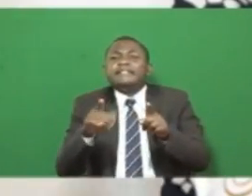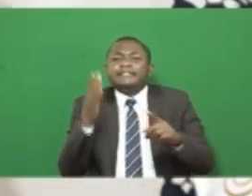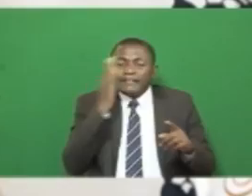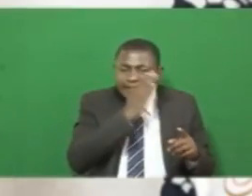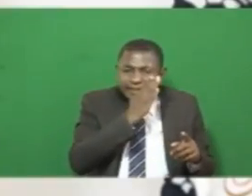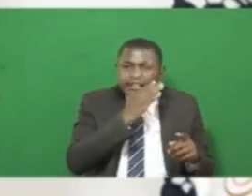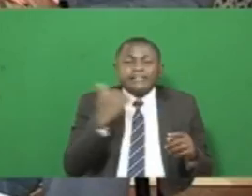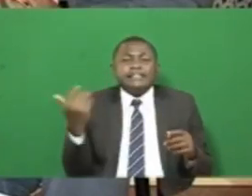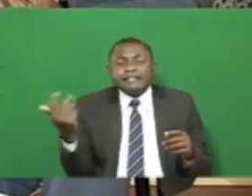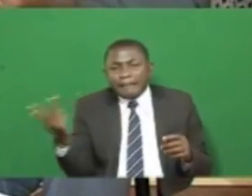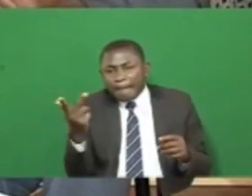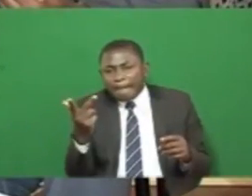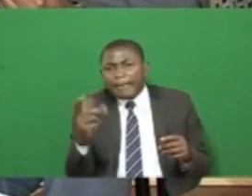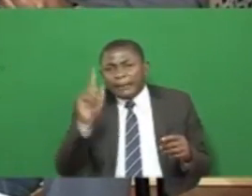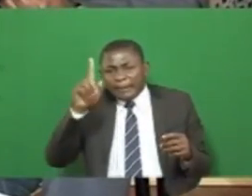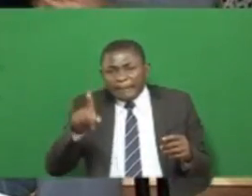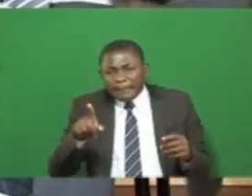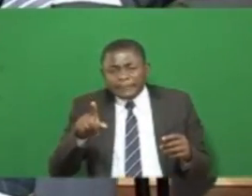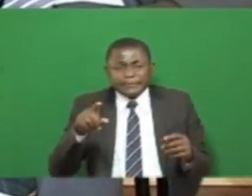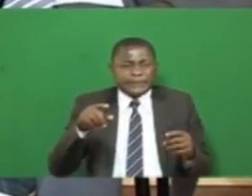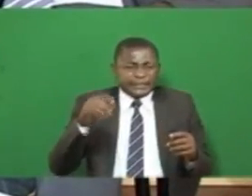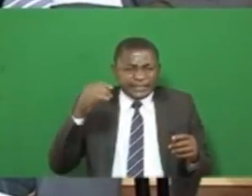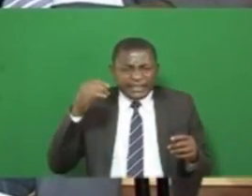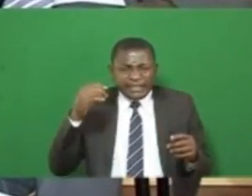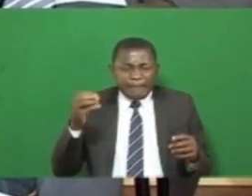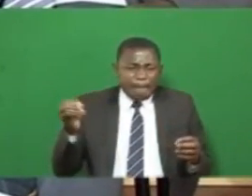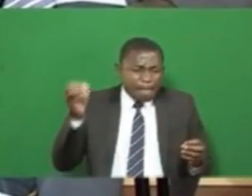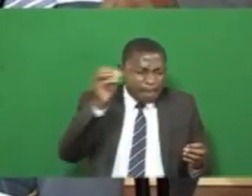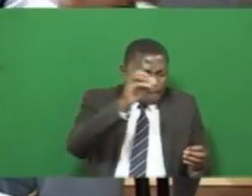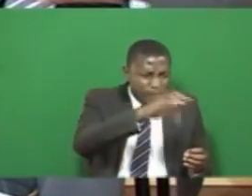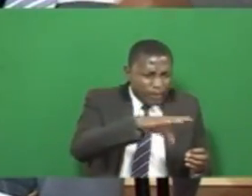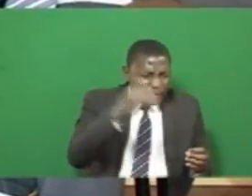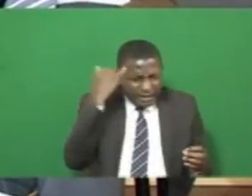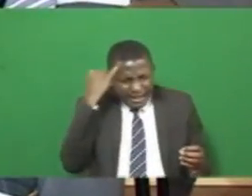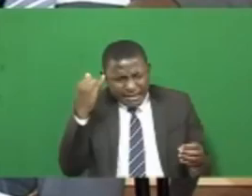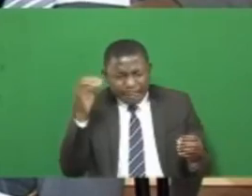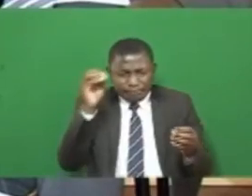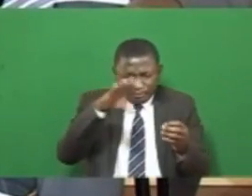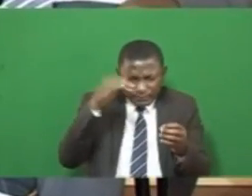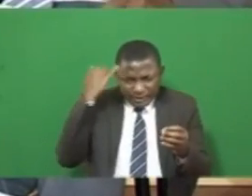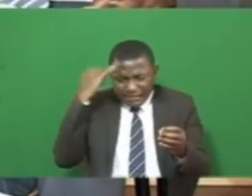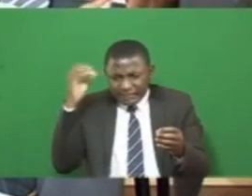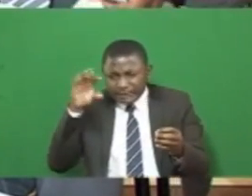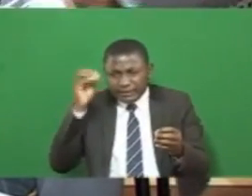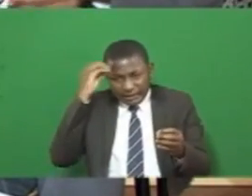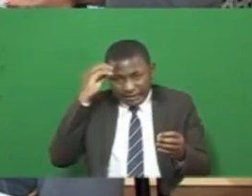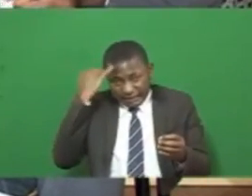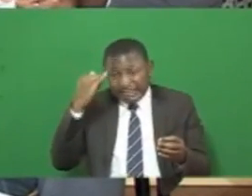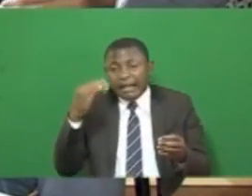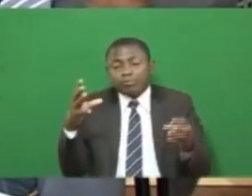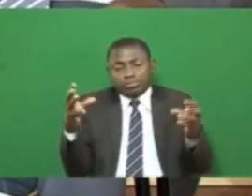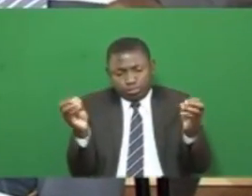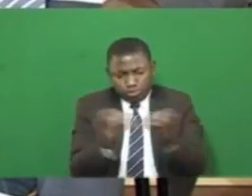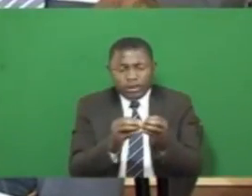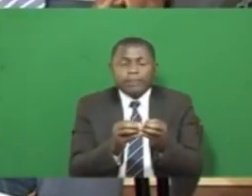chirevo pamusoro pechirevo, murairo pamusoro pemurairo. Ndi Isaiah 28 anodaro. Mirai ndiverenge. Because panoda kuti because tikangoti Paulo